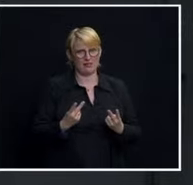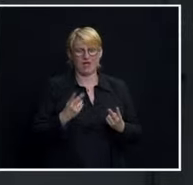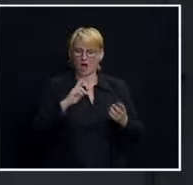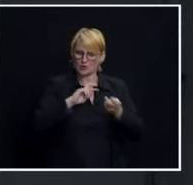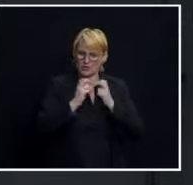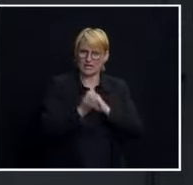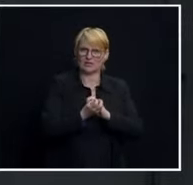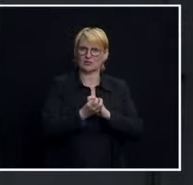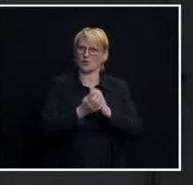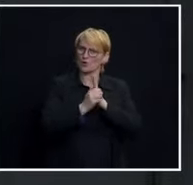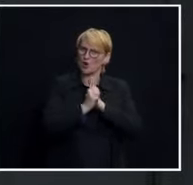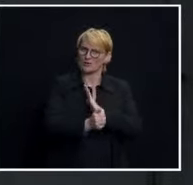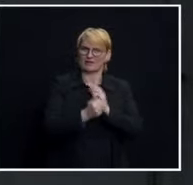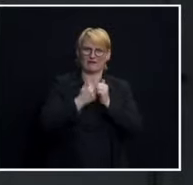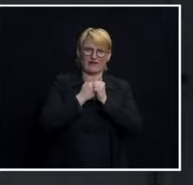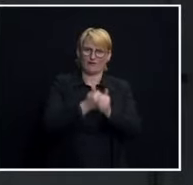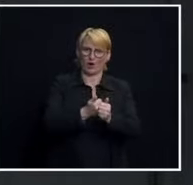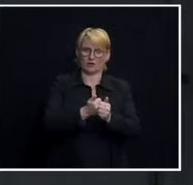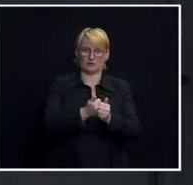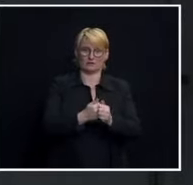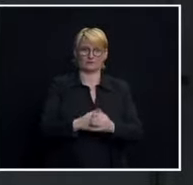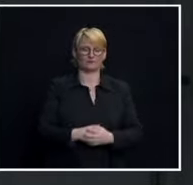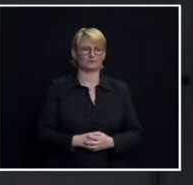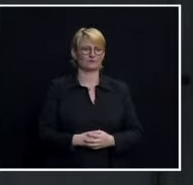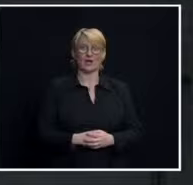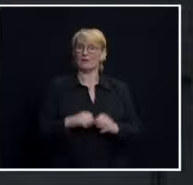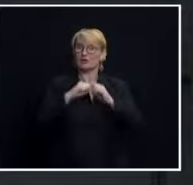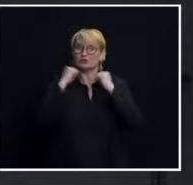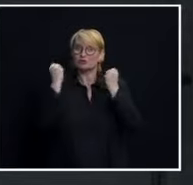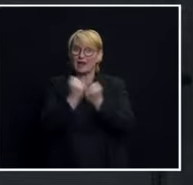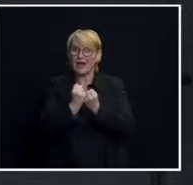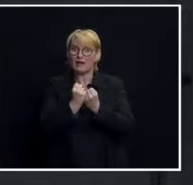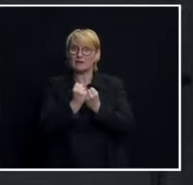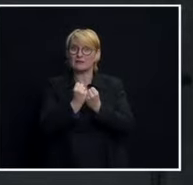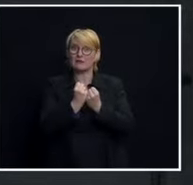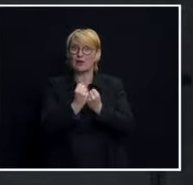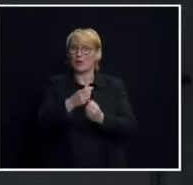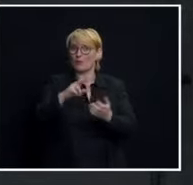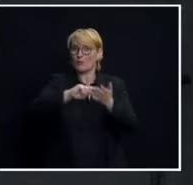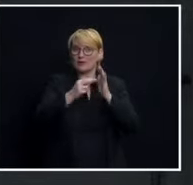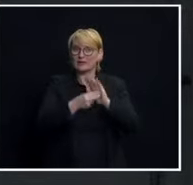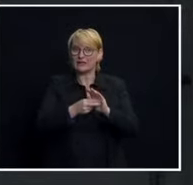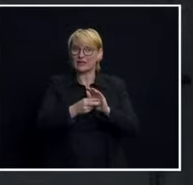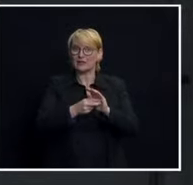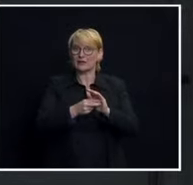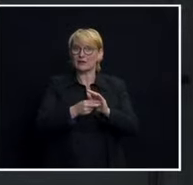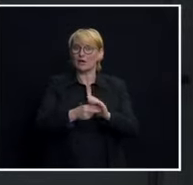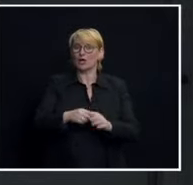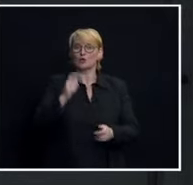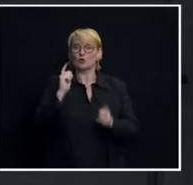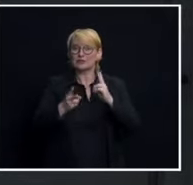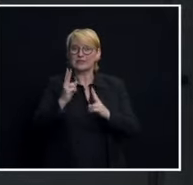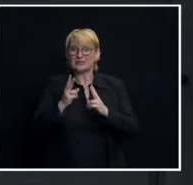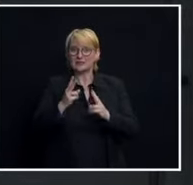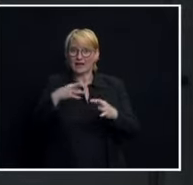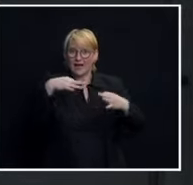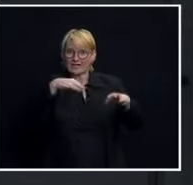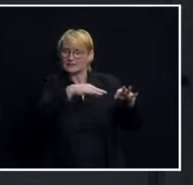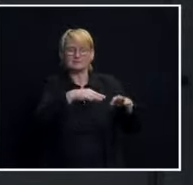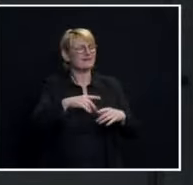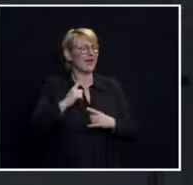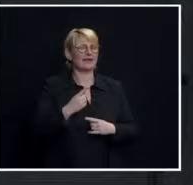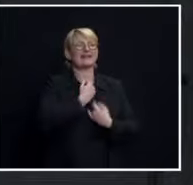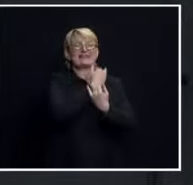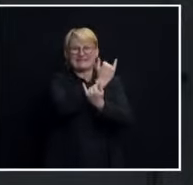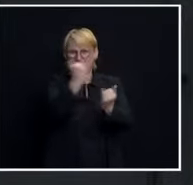Hier ist nicht nur der Staat gefordert, nicht nur die Politik, nicht nur die Justiz, hier sind alle gefordert, wir alle sind gefordert, jede